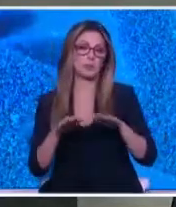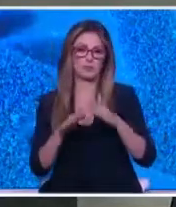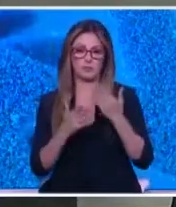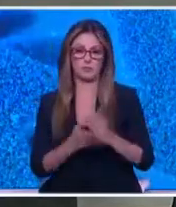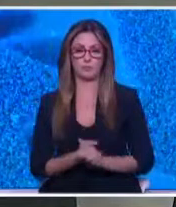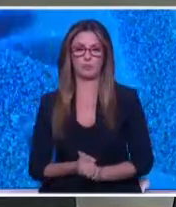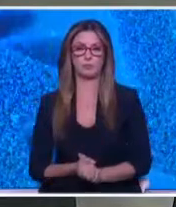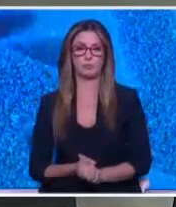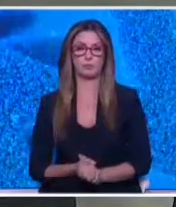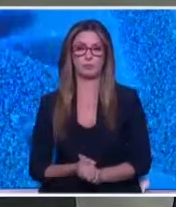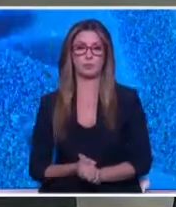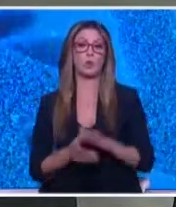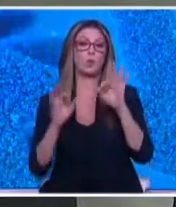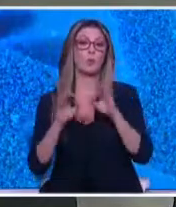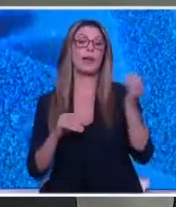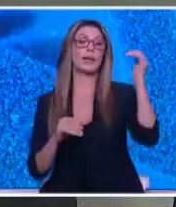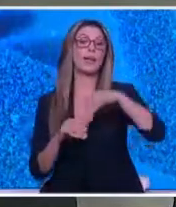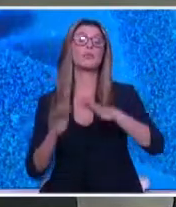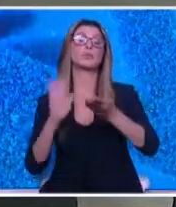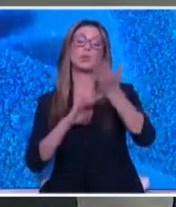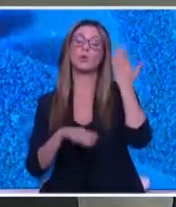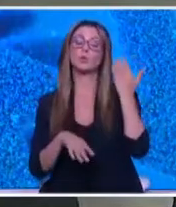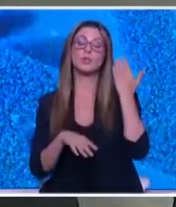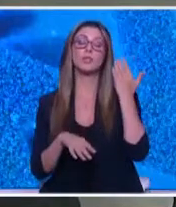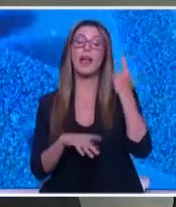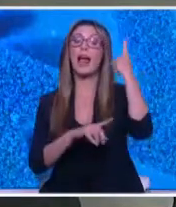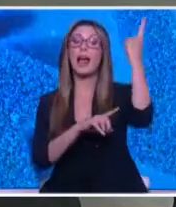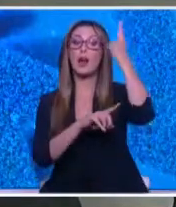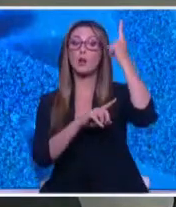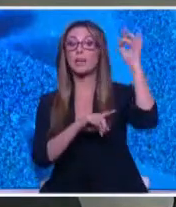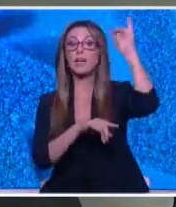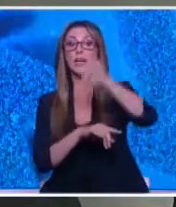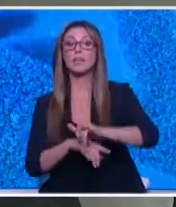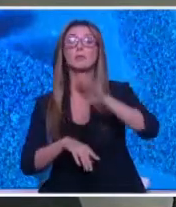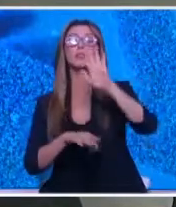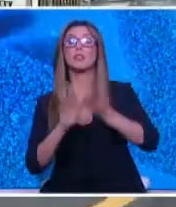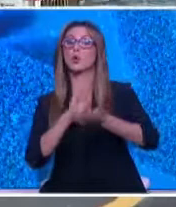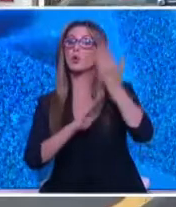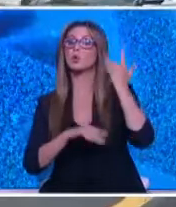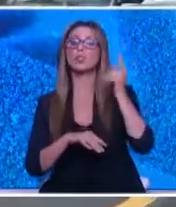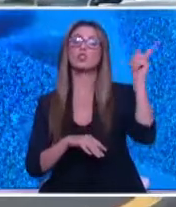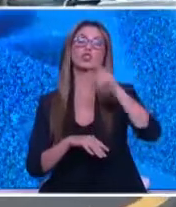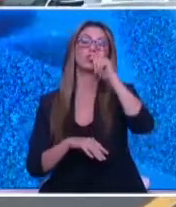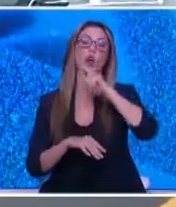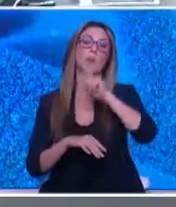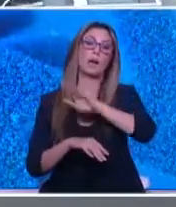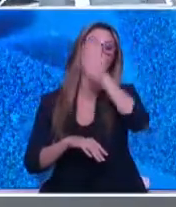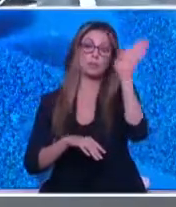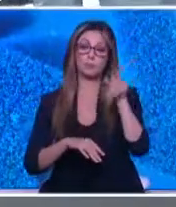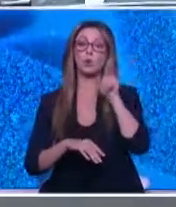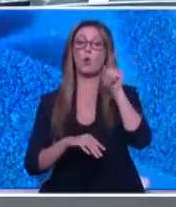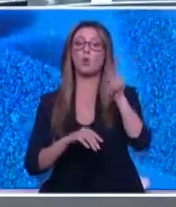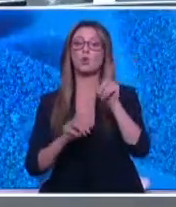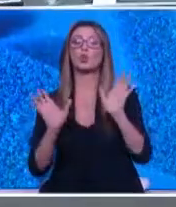Cumhurbaşkanı Erdoğan'ın. Buraya gelmeden önce, dakikalar önce, yani helikopter buraya inmeden önce Çorum'daydı Cumhurbaşkanı Erdoğan. Çorum'da